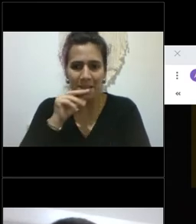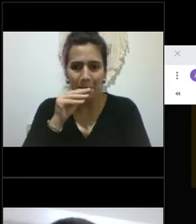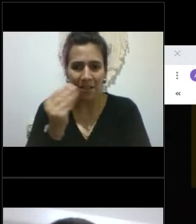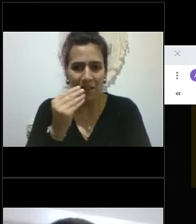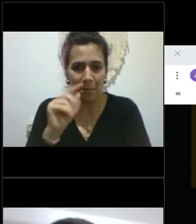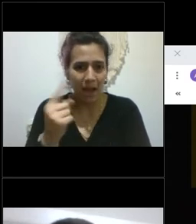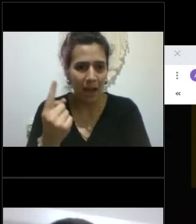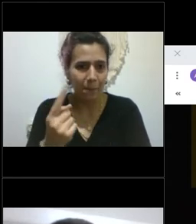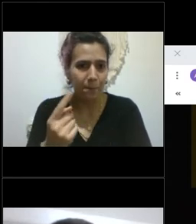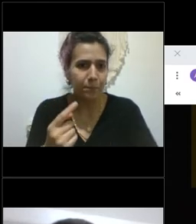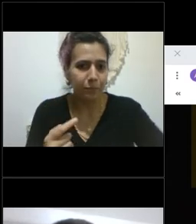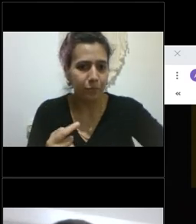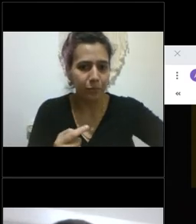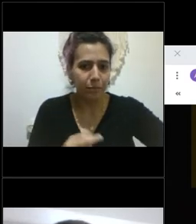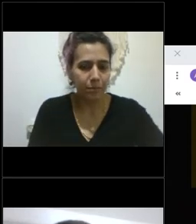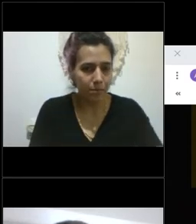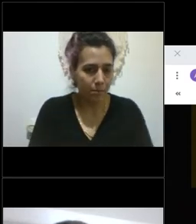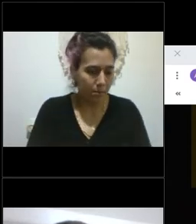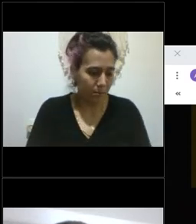אז איפה הייתי?